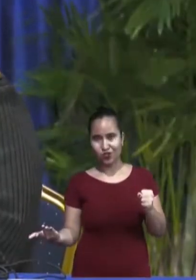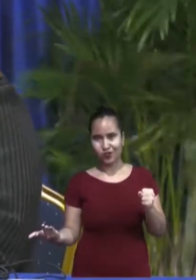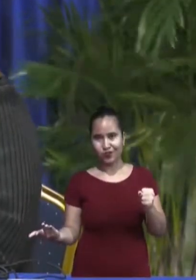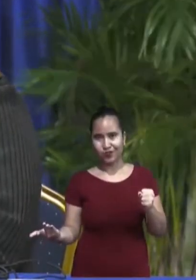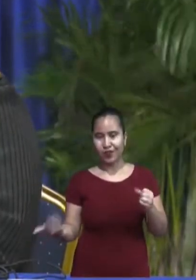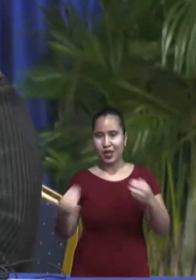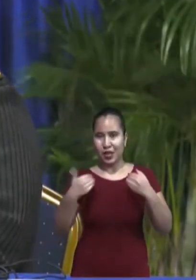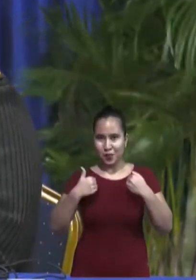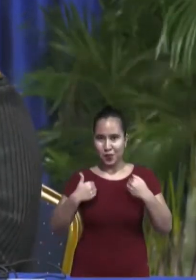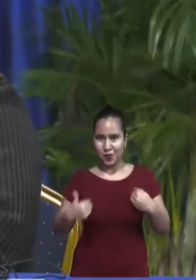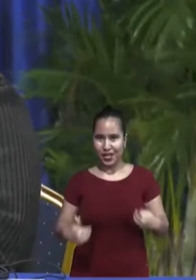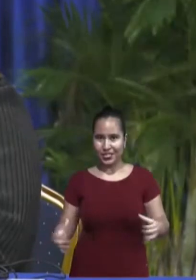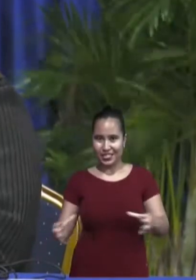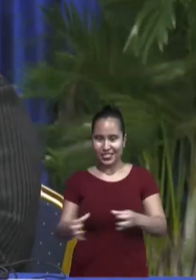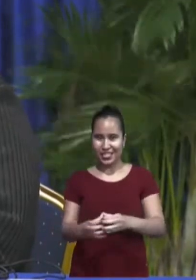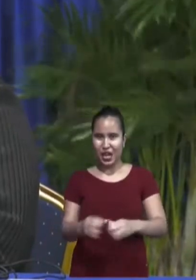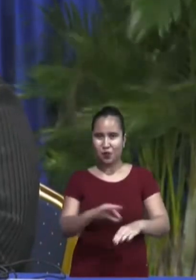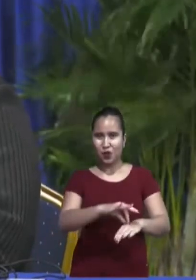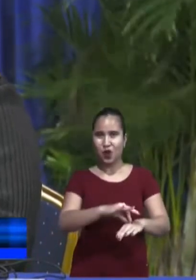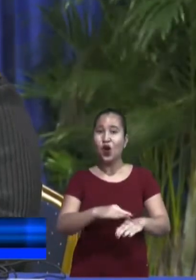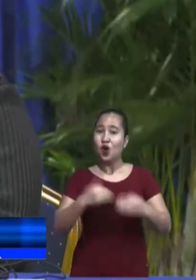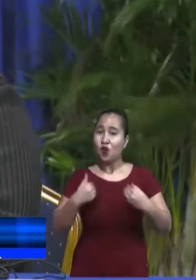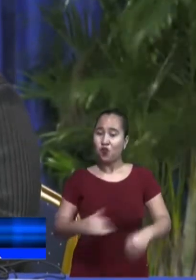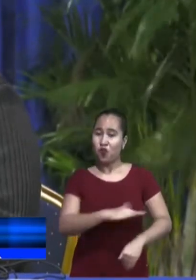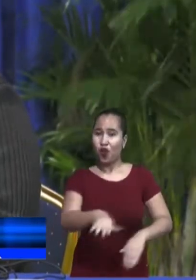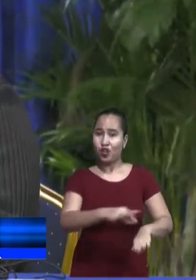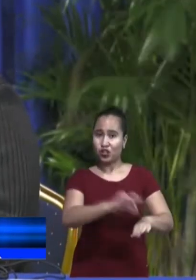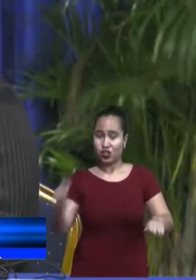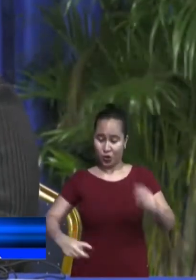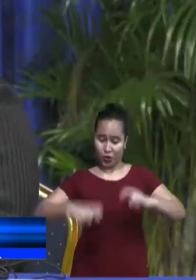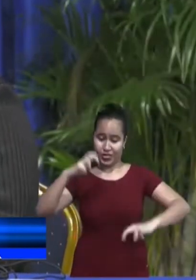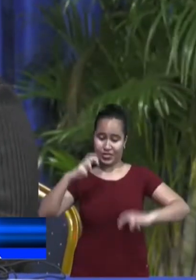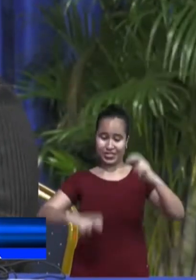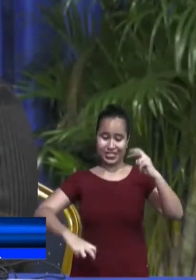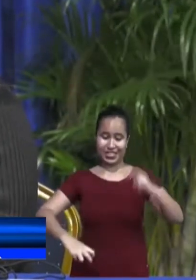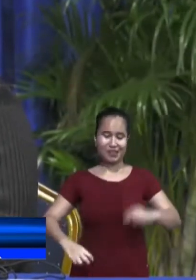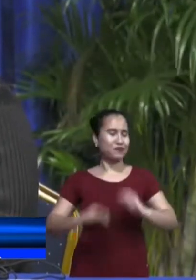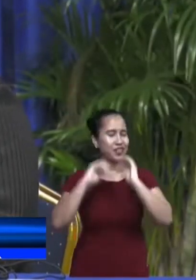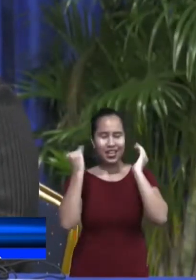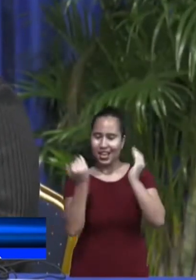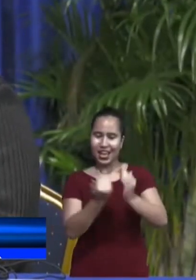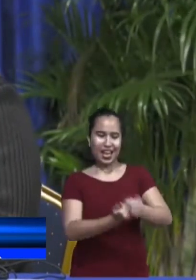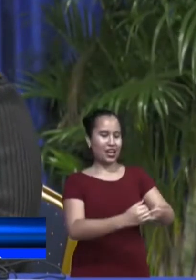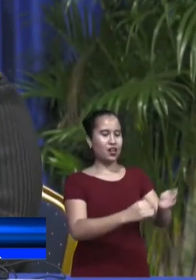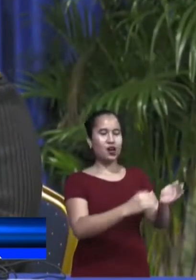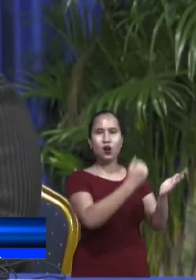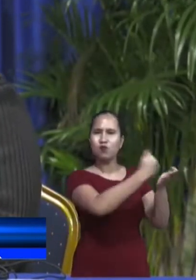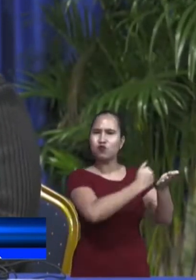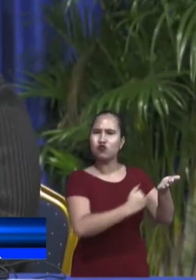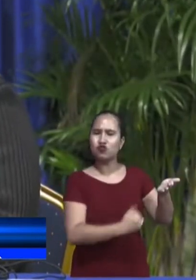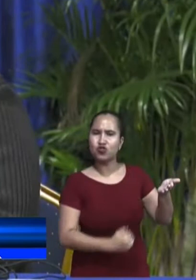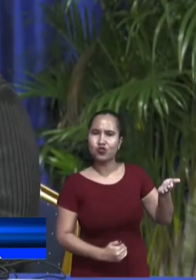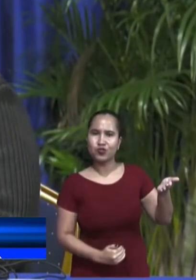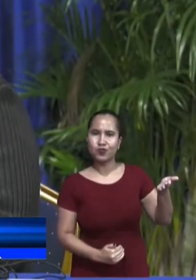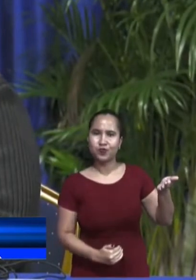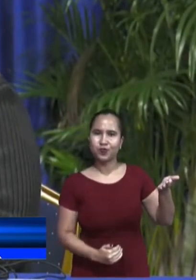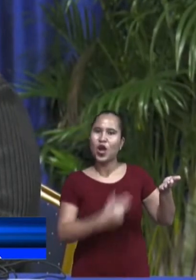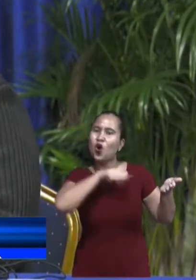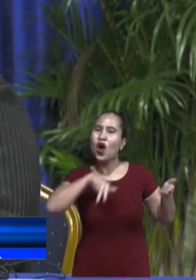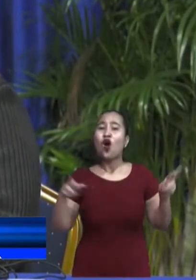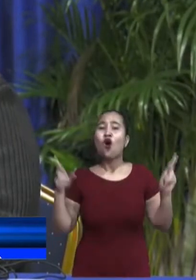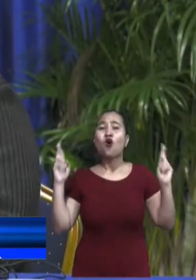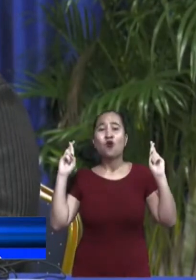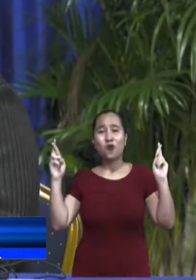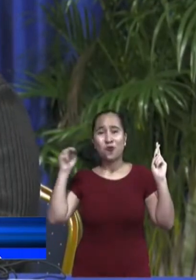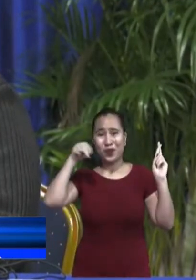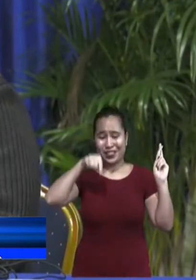de mensen van volksgezondheid etc. gescreend zijn geworden, volgens de hele procedure wordt er afgelopen. En dan hopen wij dus dat deze